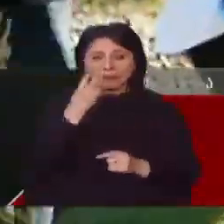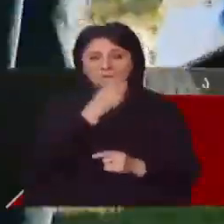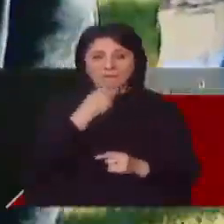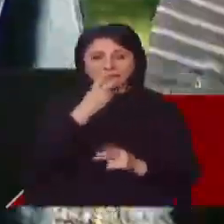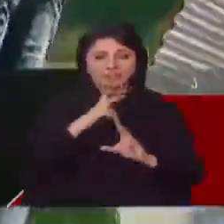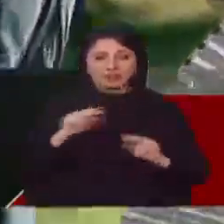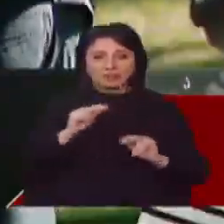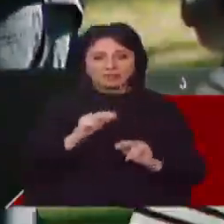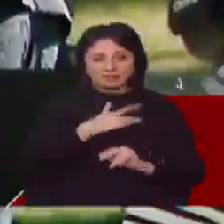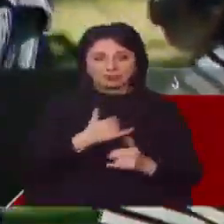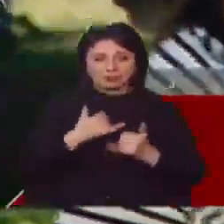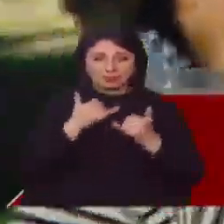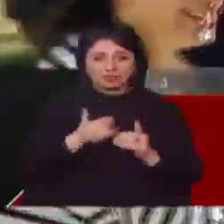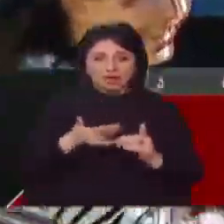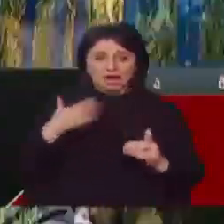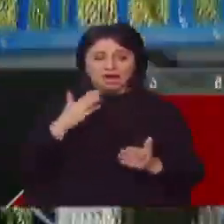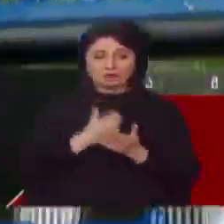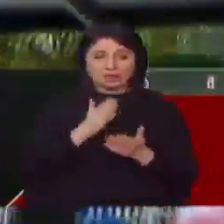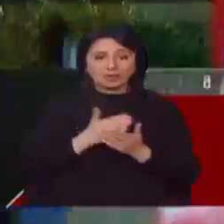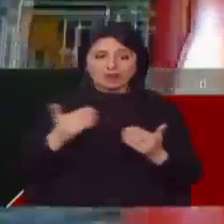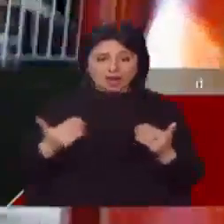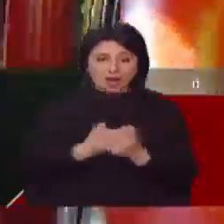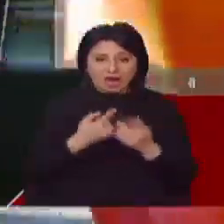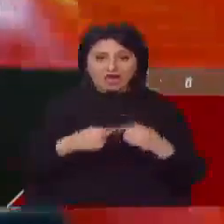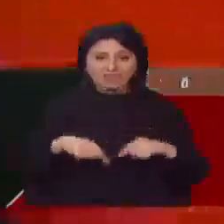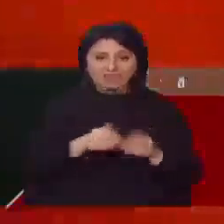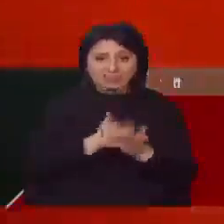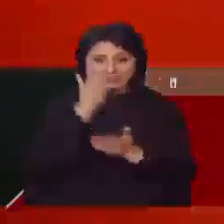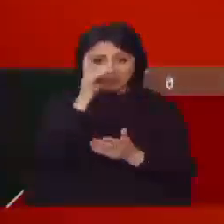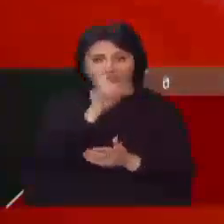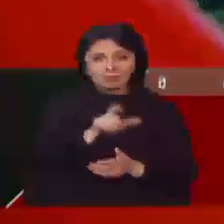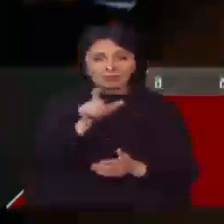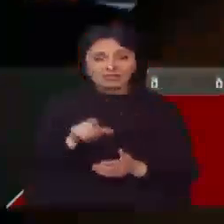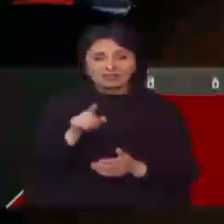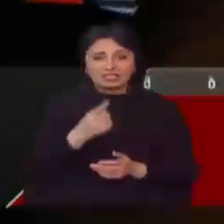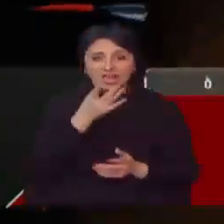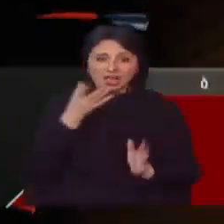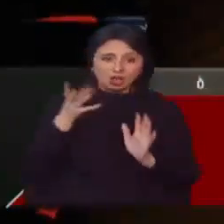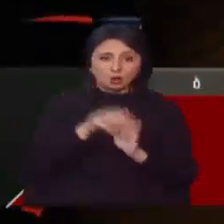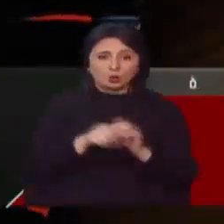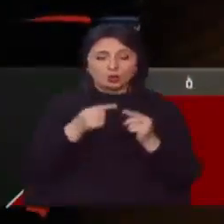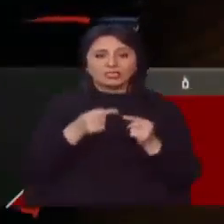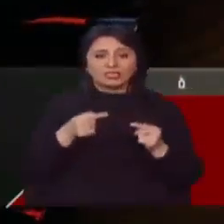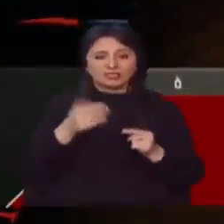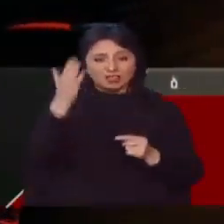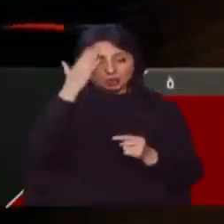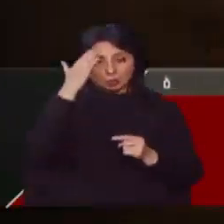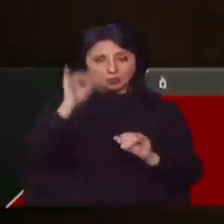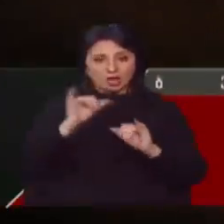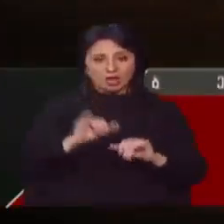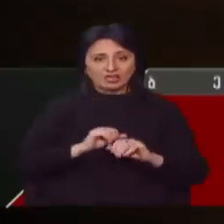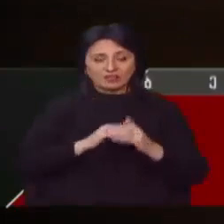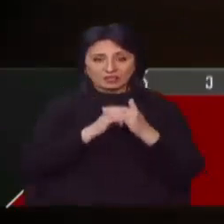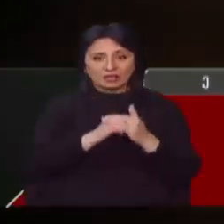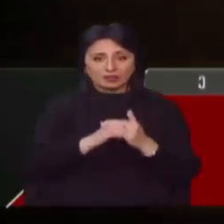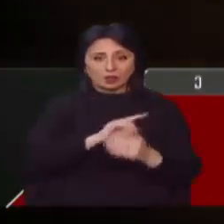მეტყველების პედაგოგის მომსახურება. აქამდე არსებული და ახალი წრეების მიზანია ბენეფიციარებში ერთდროულად სხვადასხვა უნარი განავითაროს